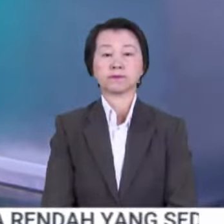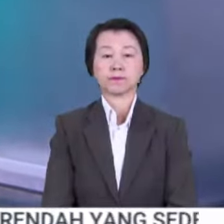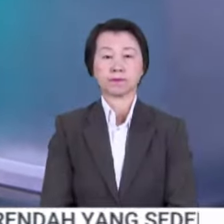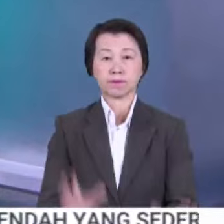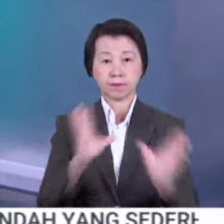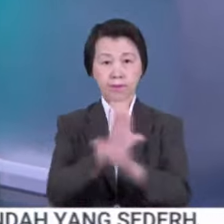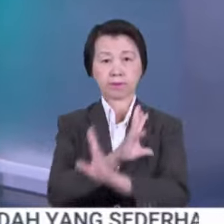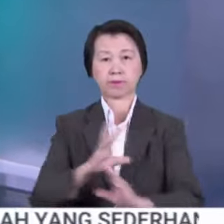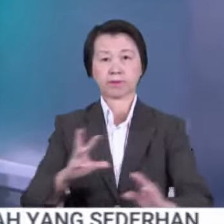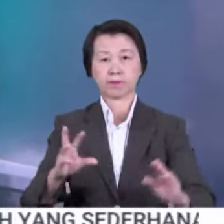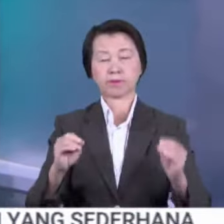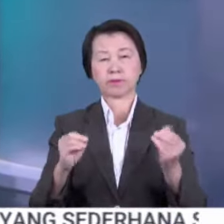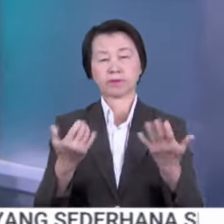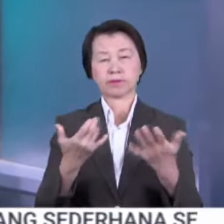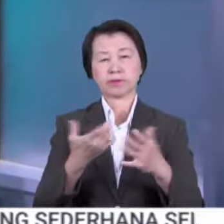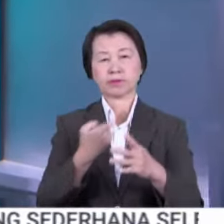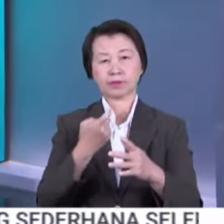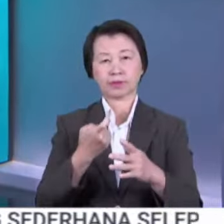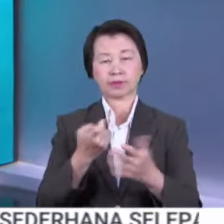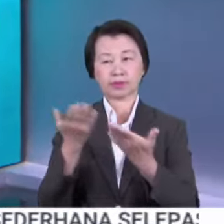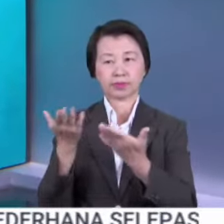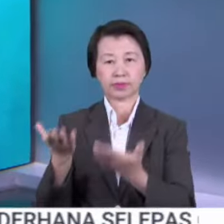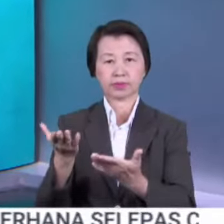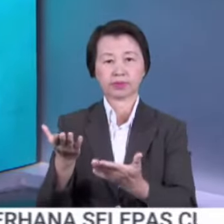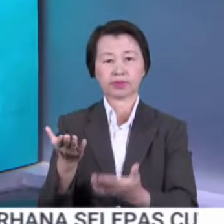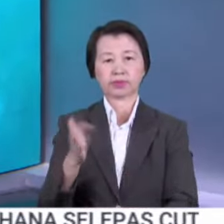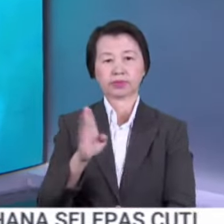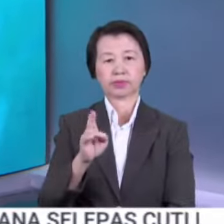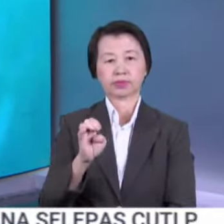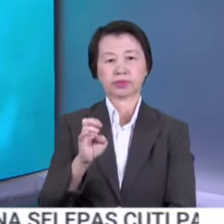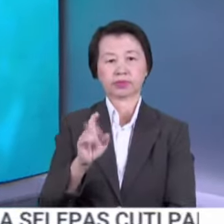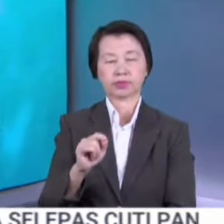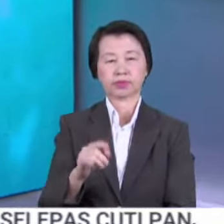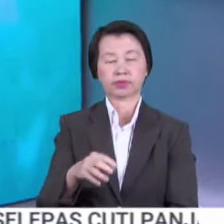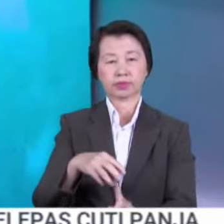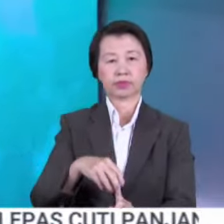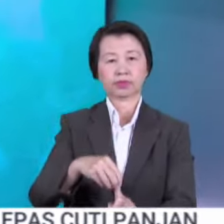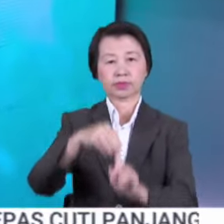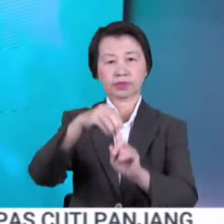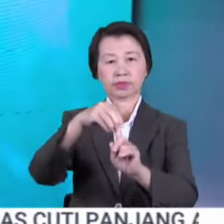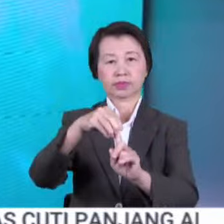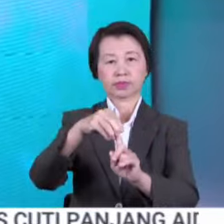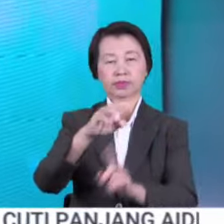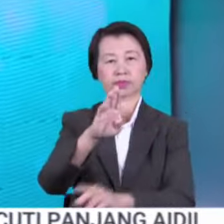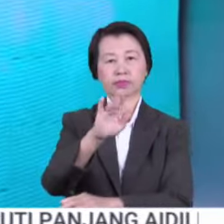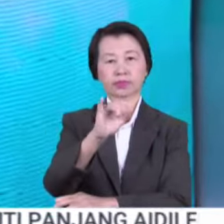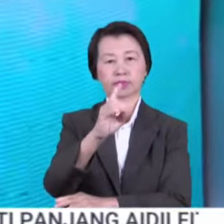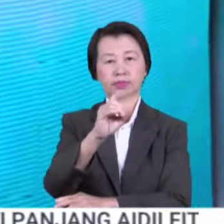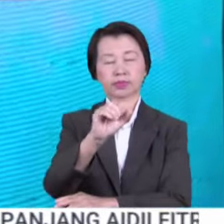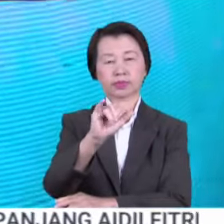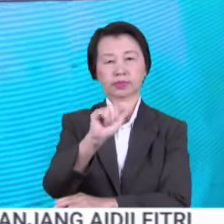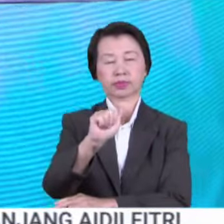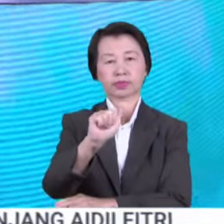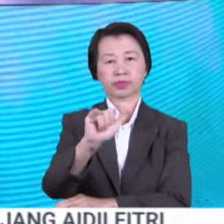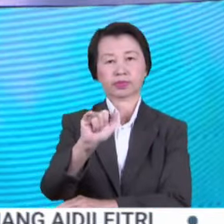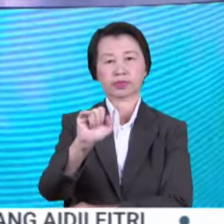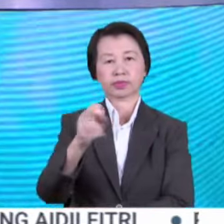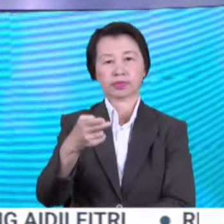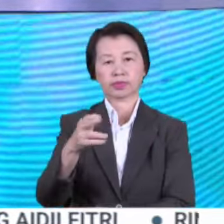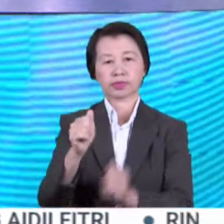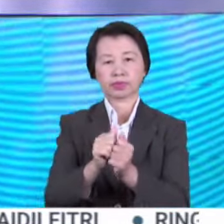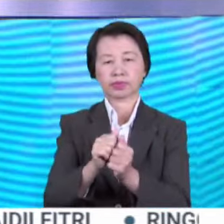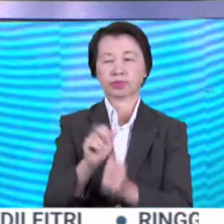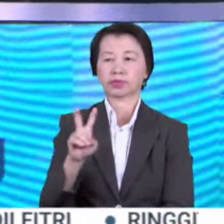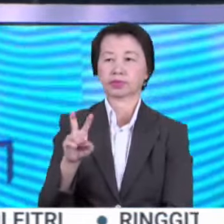antara perkembangan dari bumi Galang Bung Brata pamer keistimewaan bidayo rinciannya terus bersama Bani